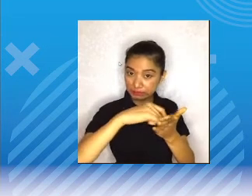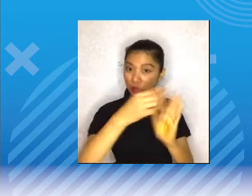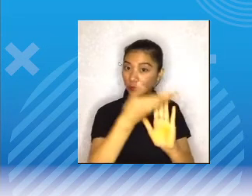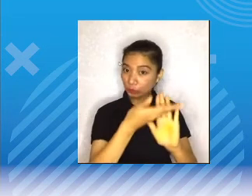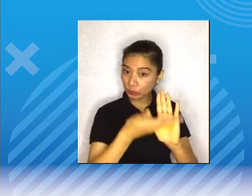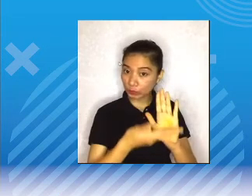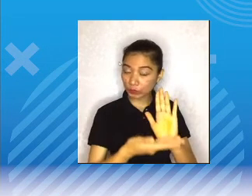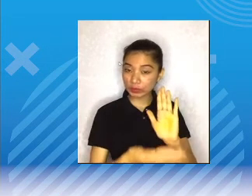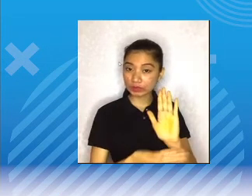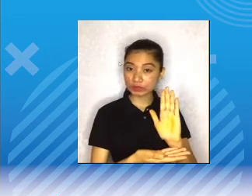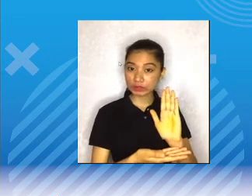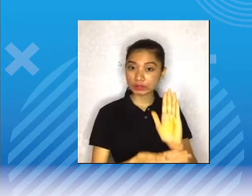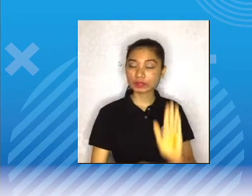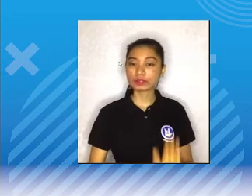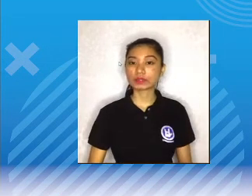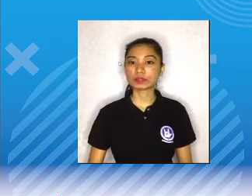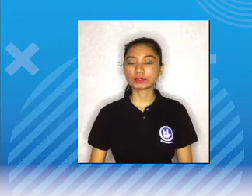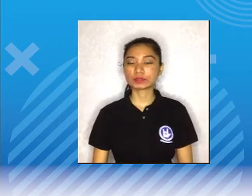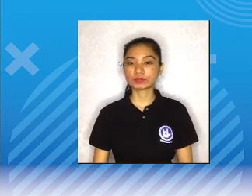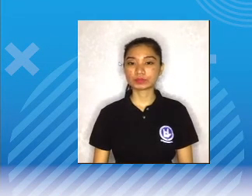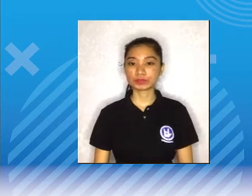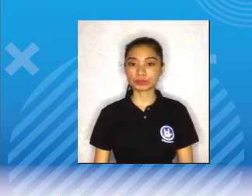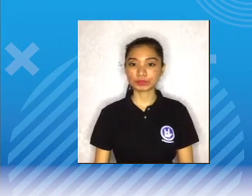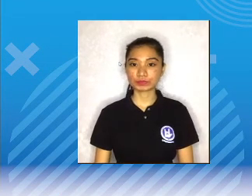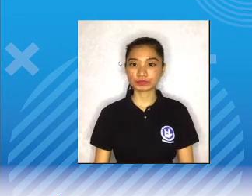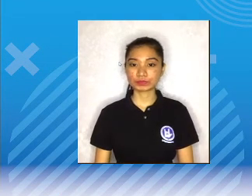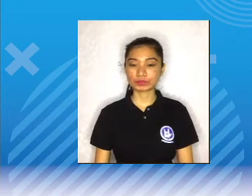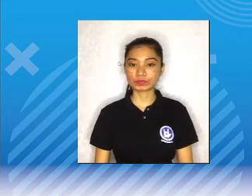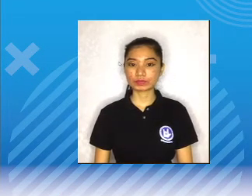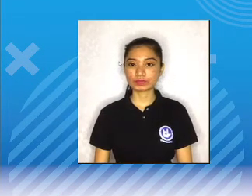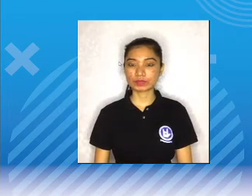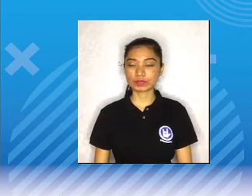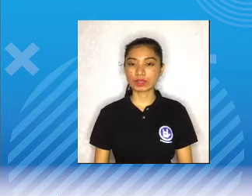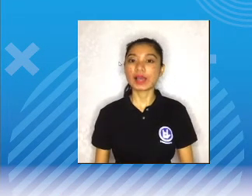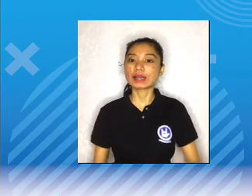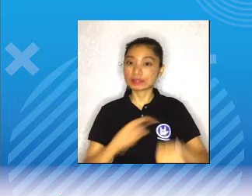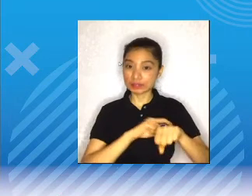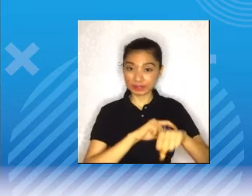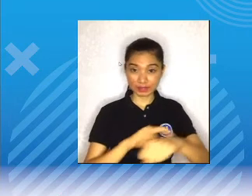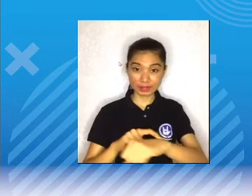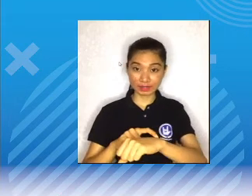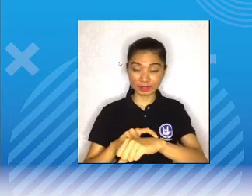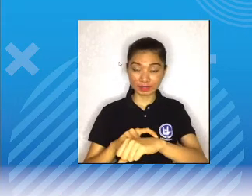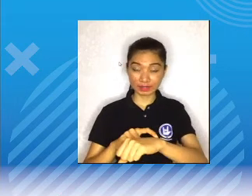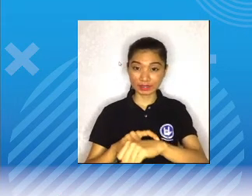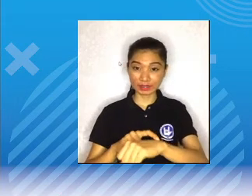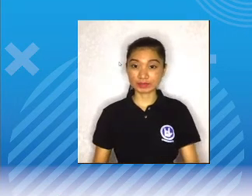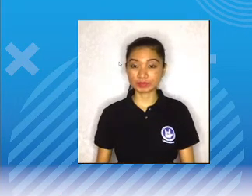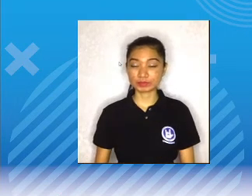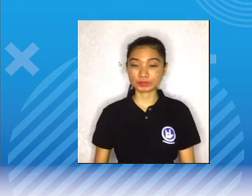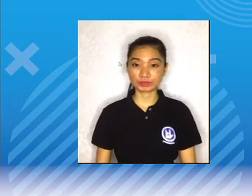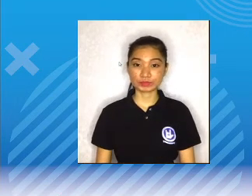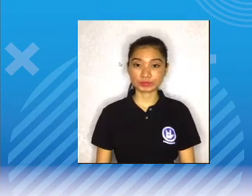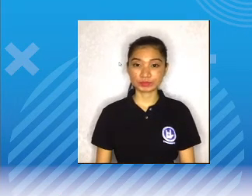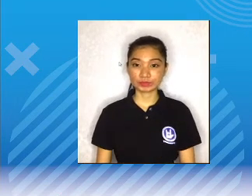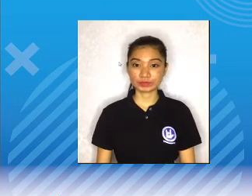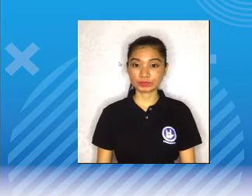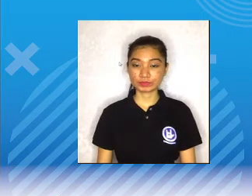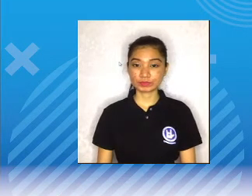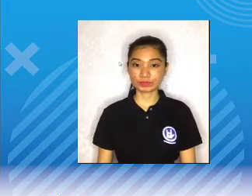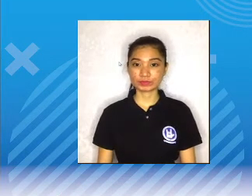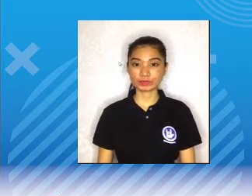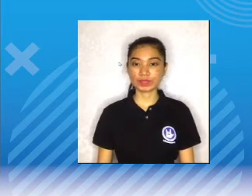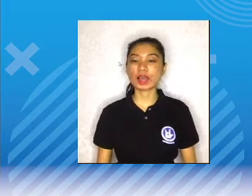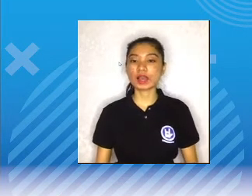hati ng oras mo, ng roles mo, ng identity mo to help with the